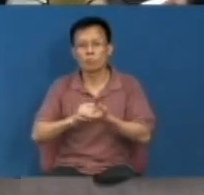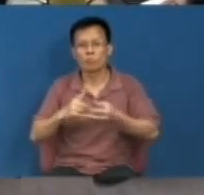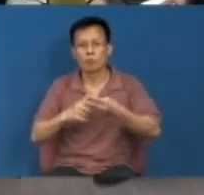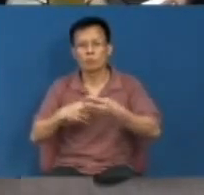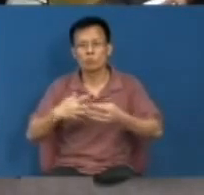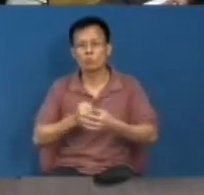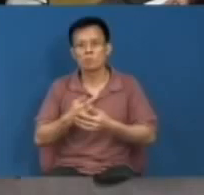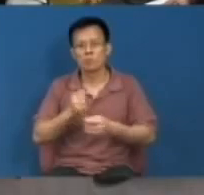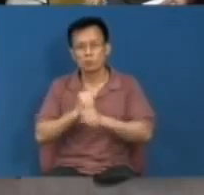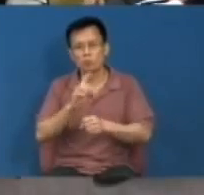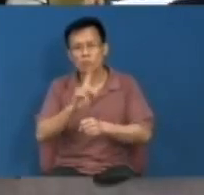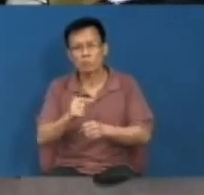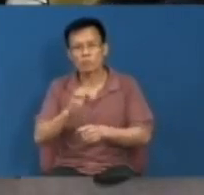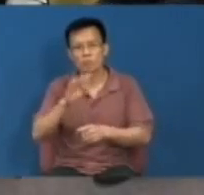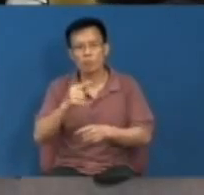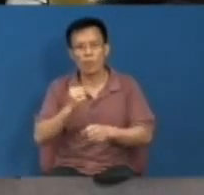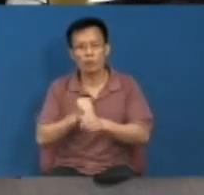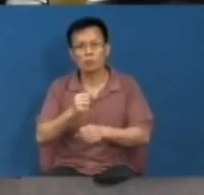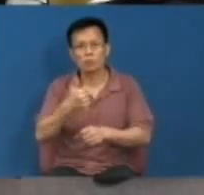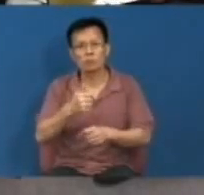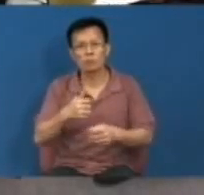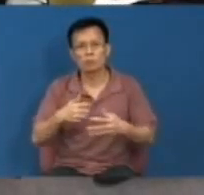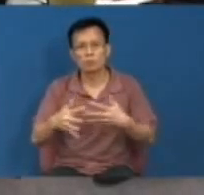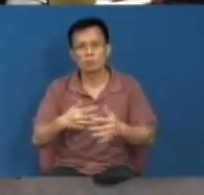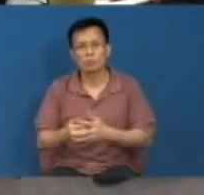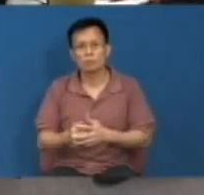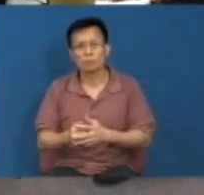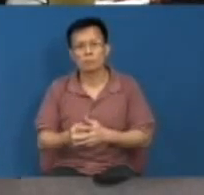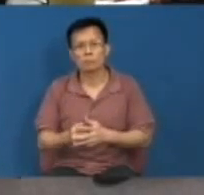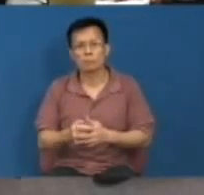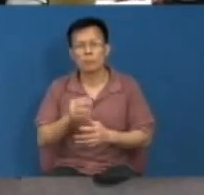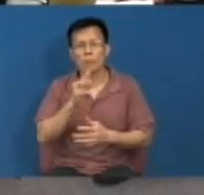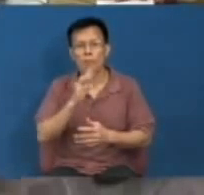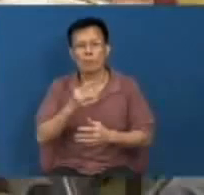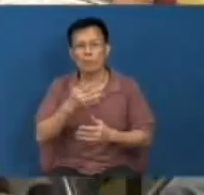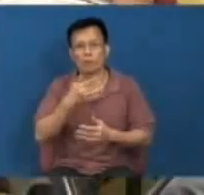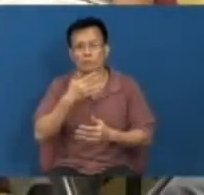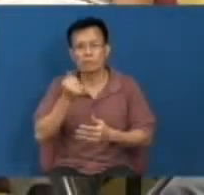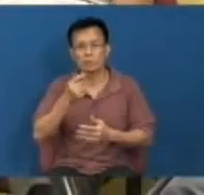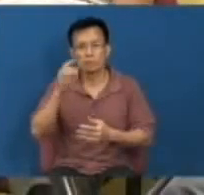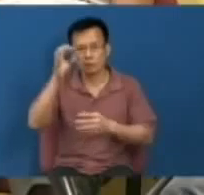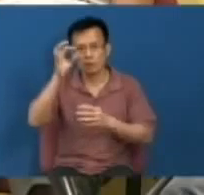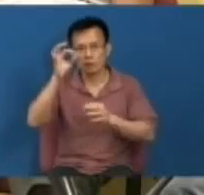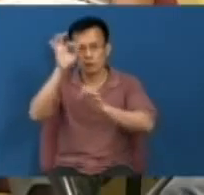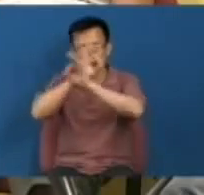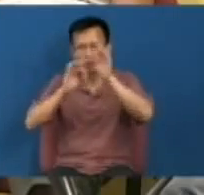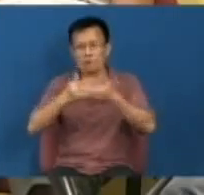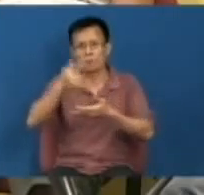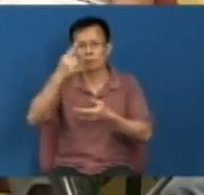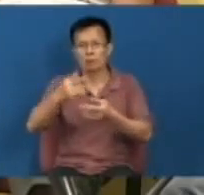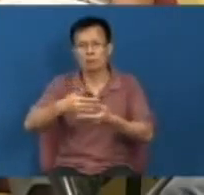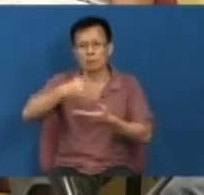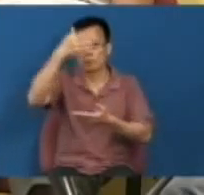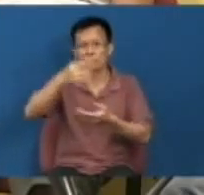做啲咩事？做啲好事啦，唔該你真係。 但係私人發展商都做到喎，香港，例如麗星樓，人哋 一層賠一層，仲要